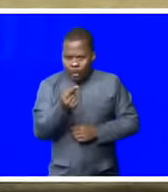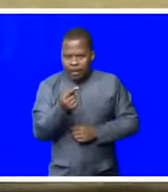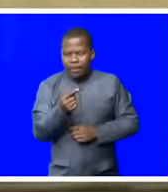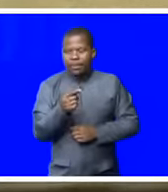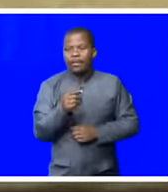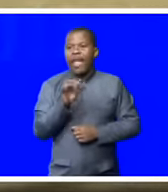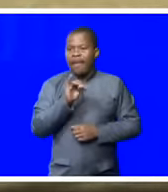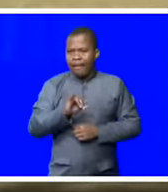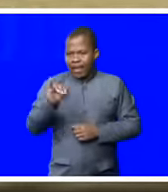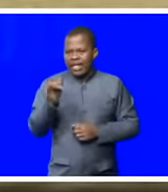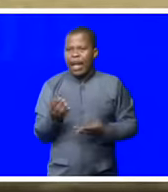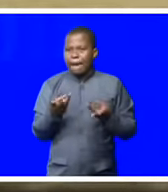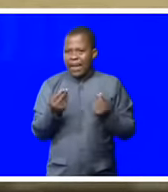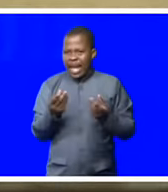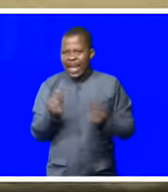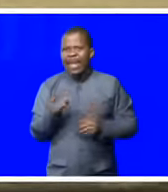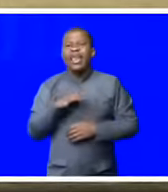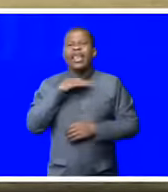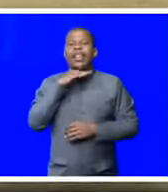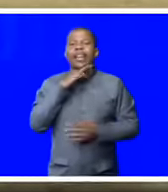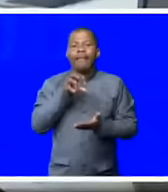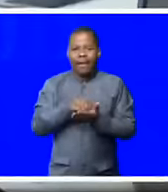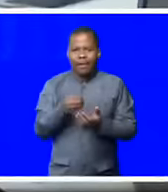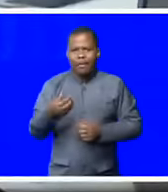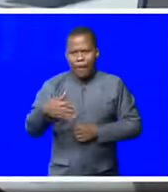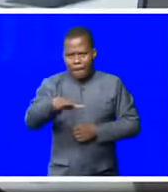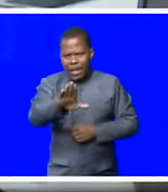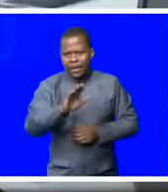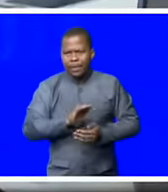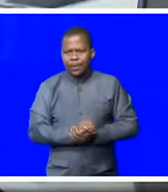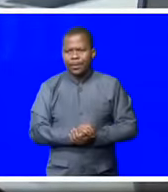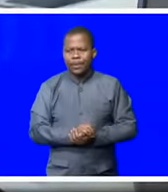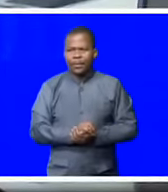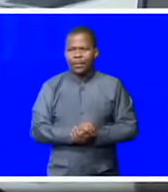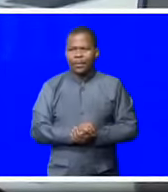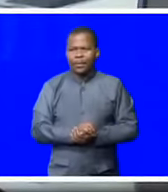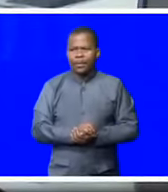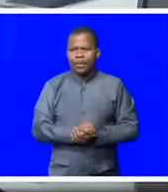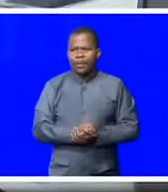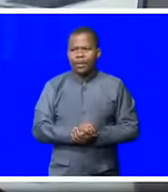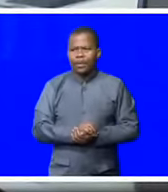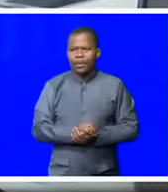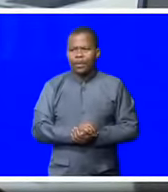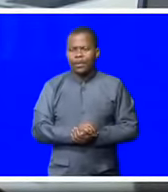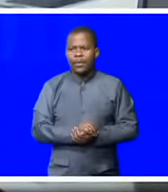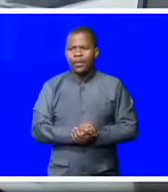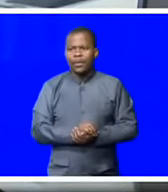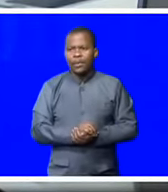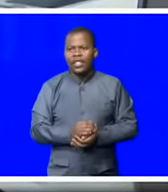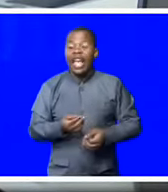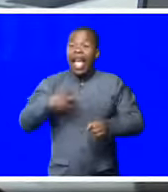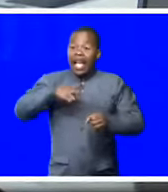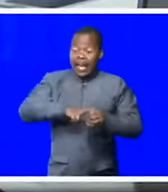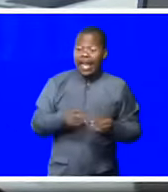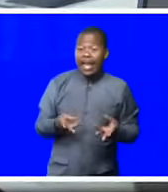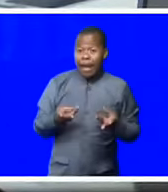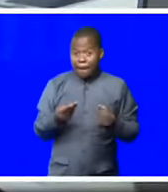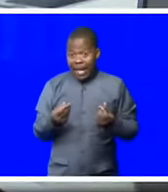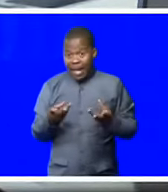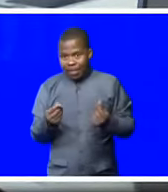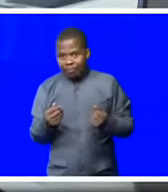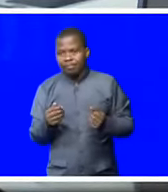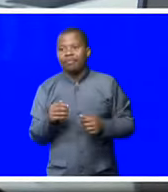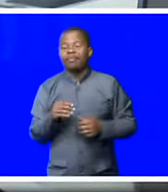kufuneka nemali lenengi kwenda lo msebenzi lona. Ama figures labe kahle